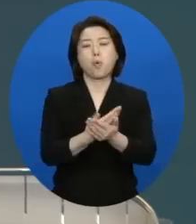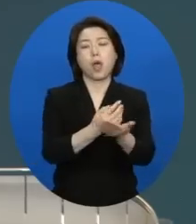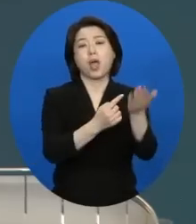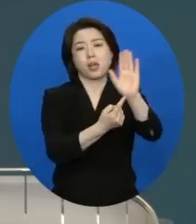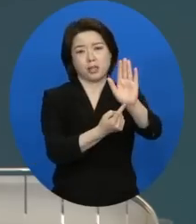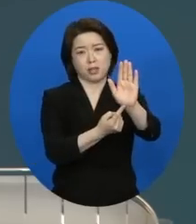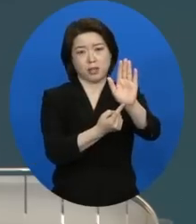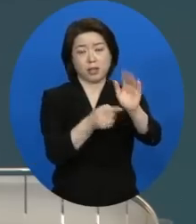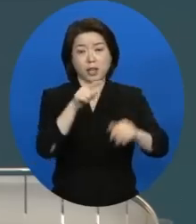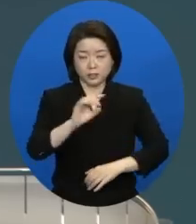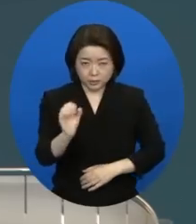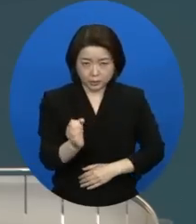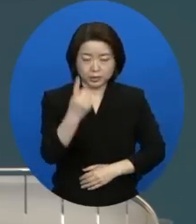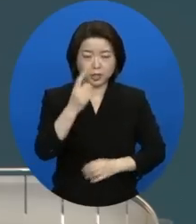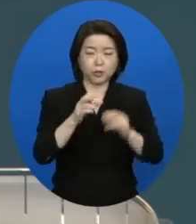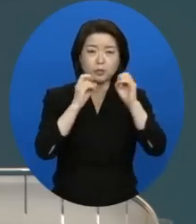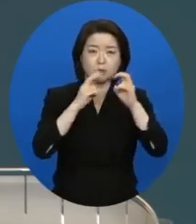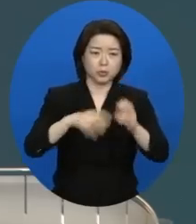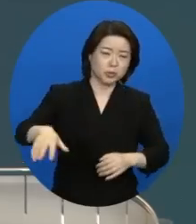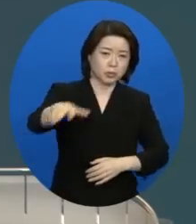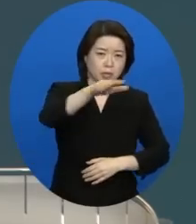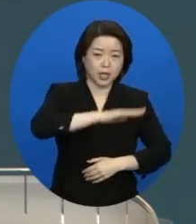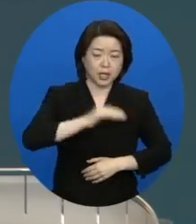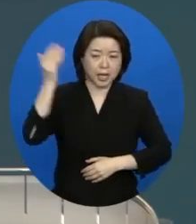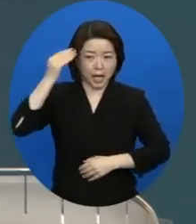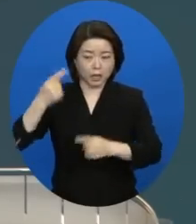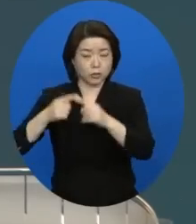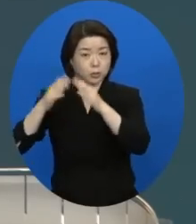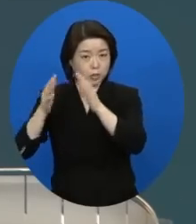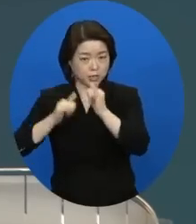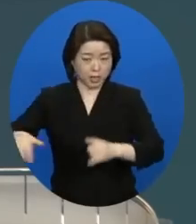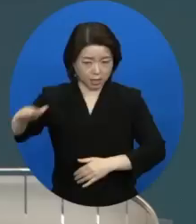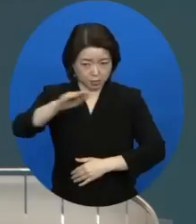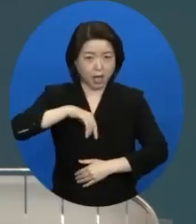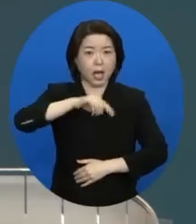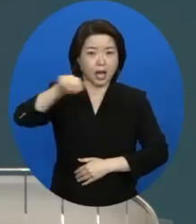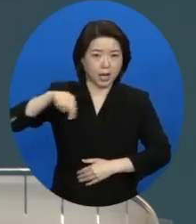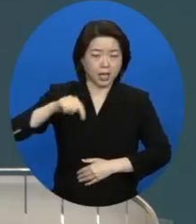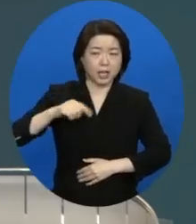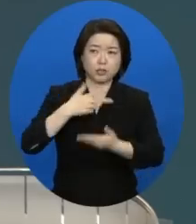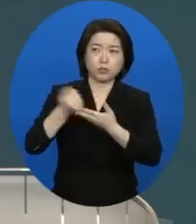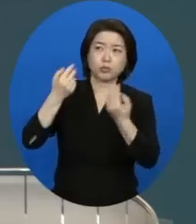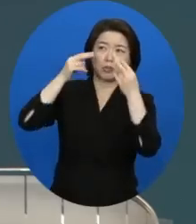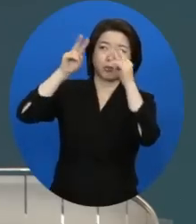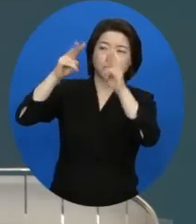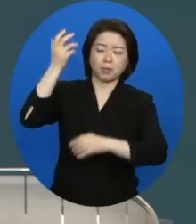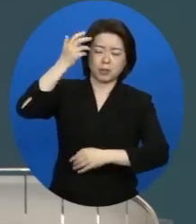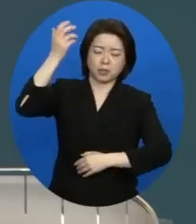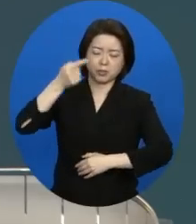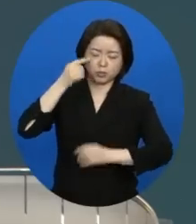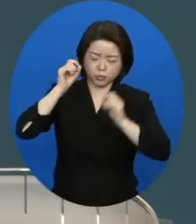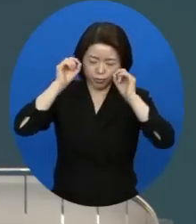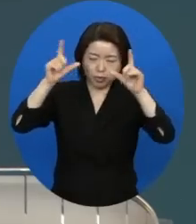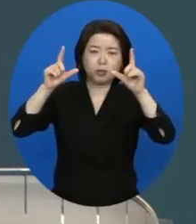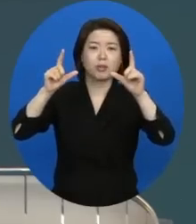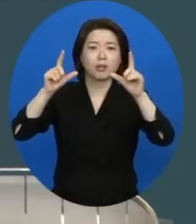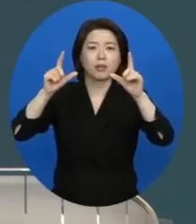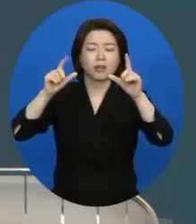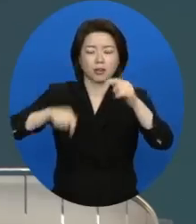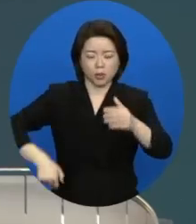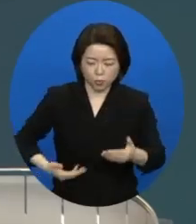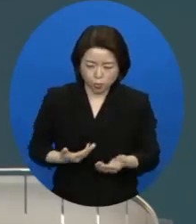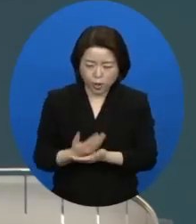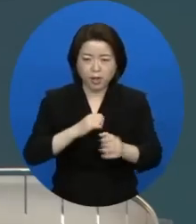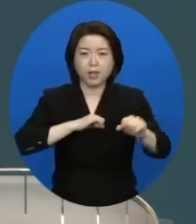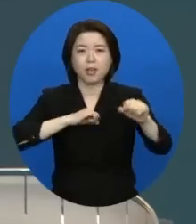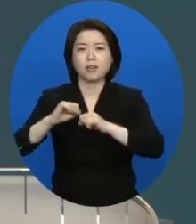계기로 선교사님들 안에, 한국 교인들 안에 주님을 바라보는 영적인 눈이 뜨이고 회개의